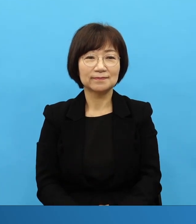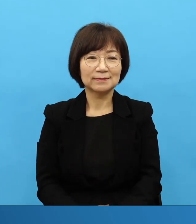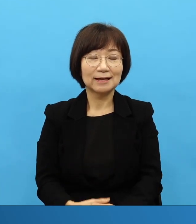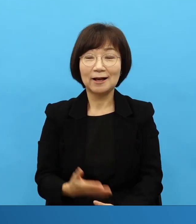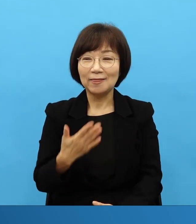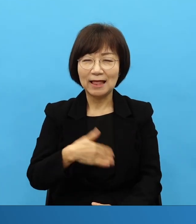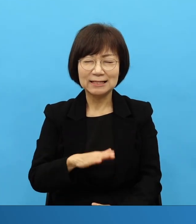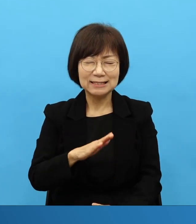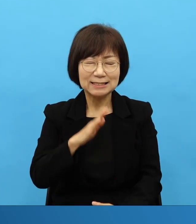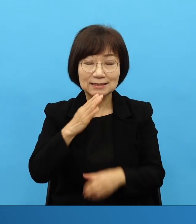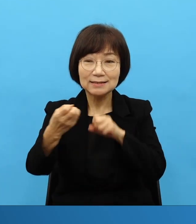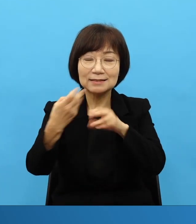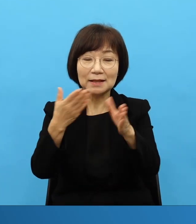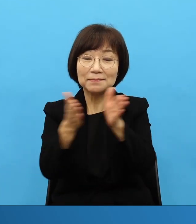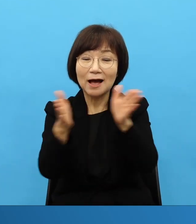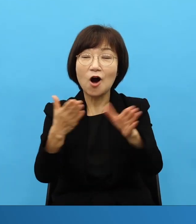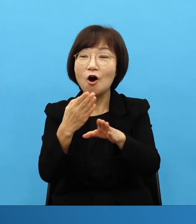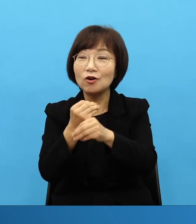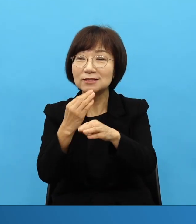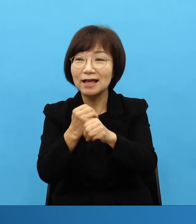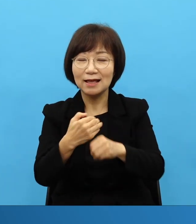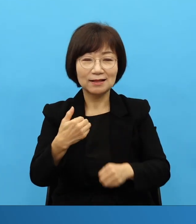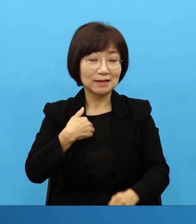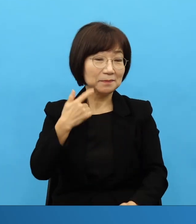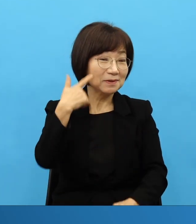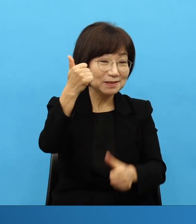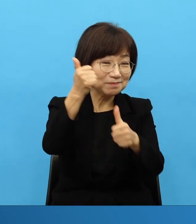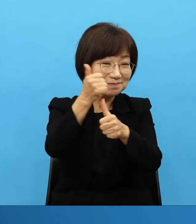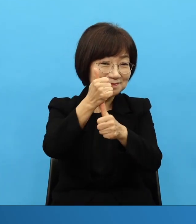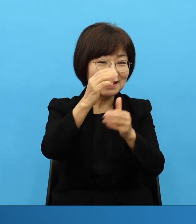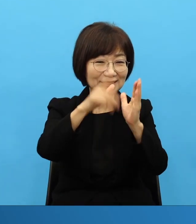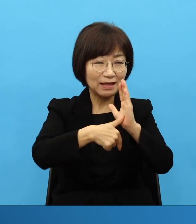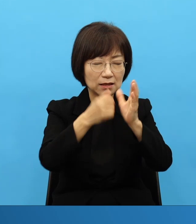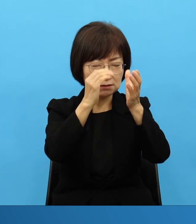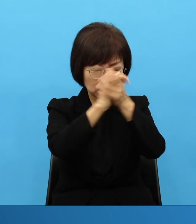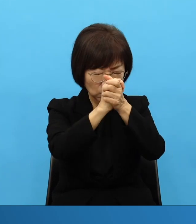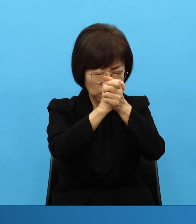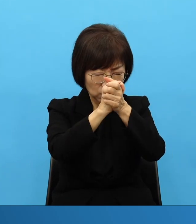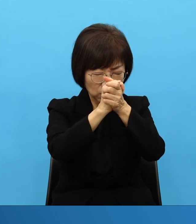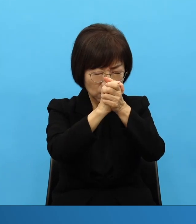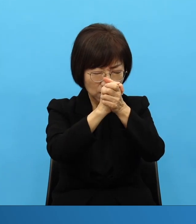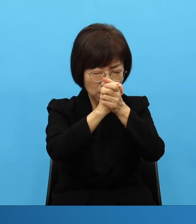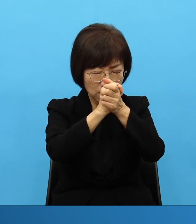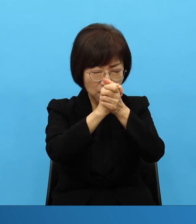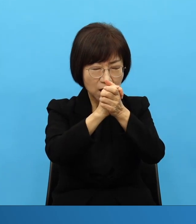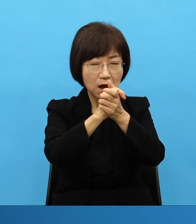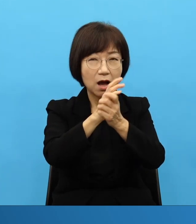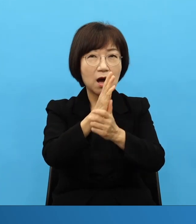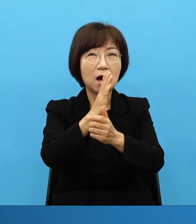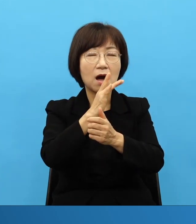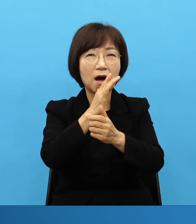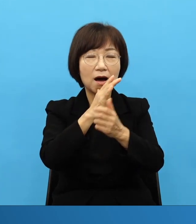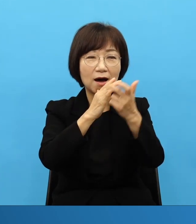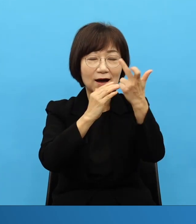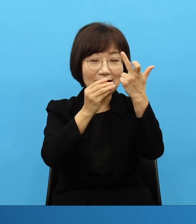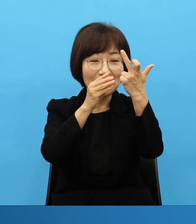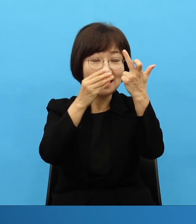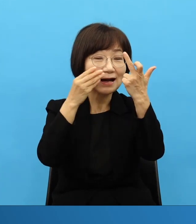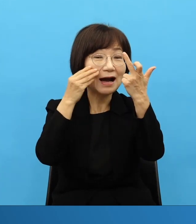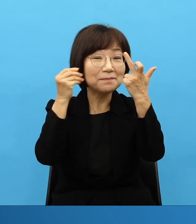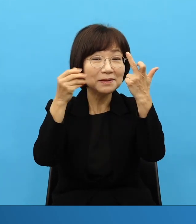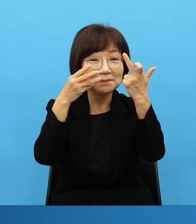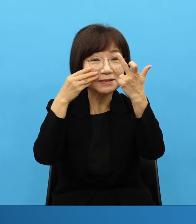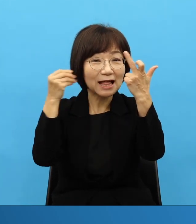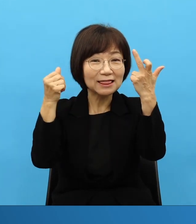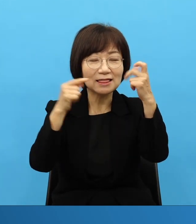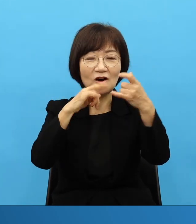그때부터. Actually, the answer 그거 that I 하나 깨달았는데. received was at that 제가 point when I was 감남산 an 언약을 assistant 깨달은 pastor, 거예요. when I realized the covenant of the Mount of Olives. 얼마나 하나님